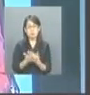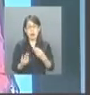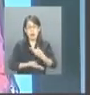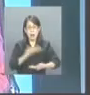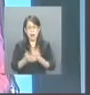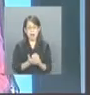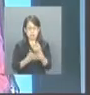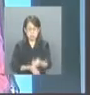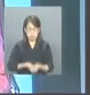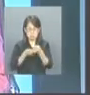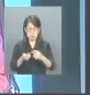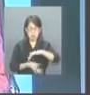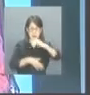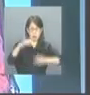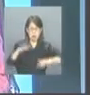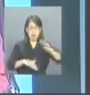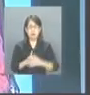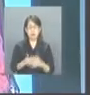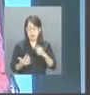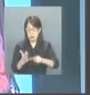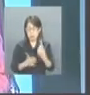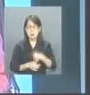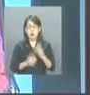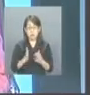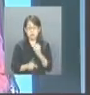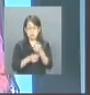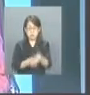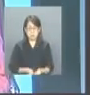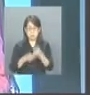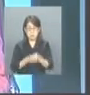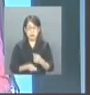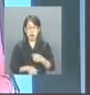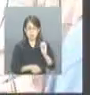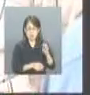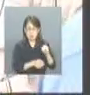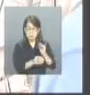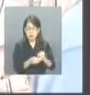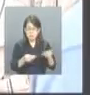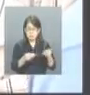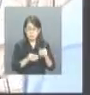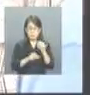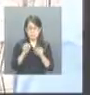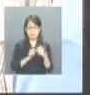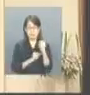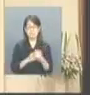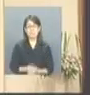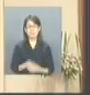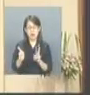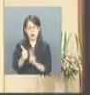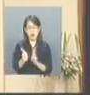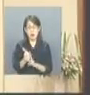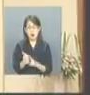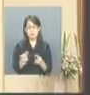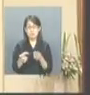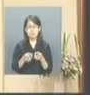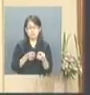นั้นตั้งเป้าหมายให้เกษตรกรเข้าร่วมร้อยละ10จากเกษตรกรทั้งหมดค่ะรองผู้จัดการธนาคารเพื่อการเกษตรและ